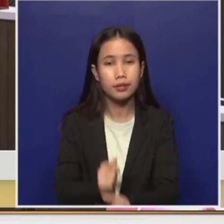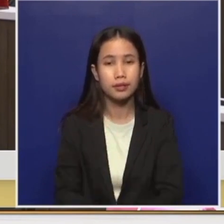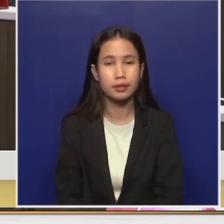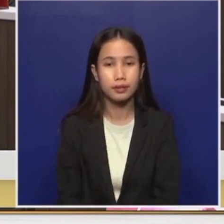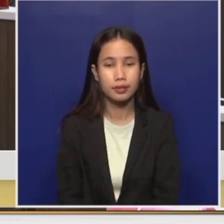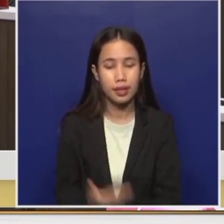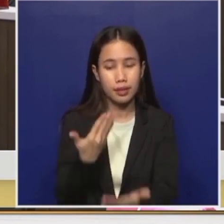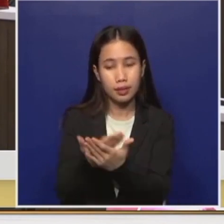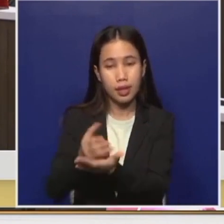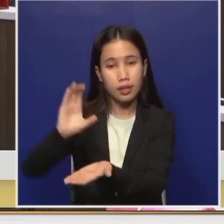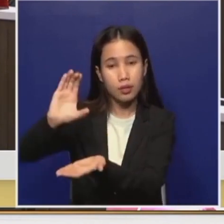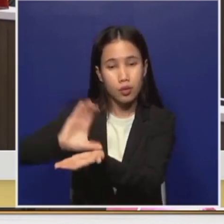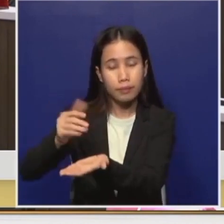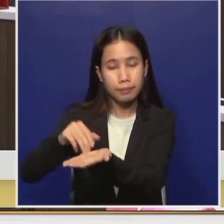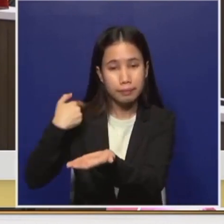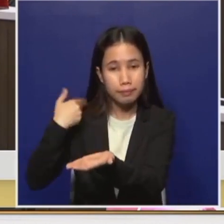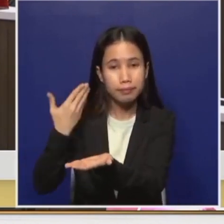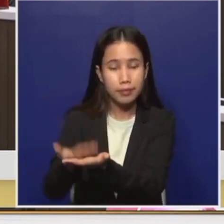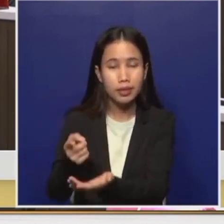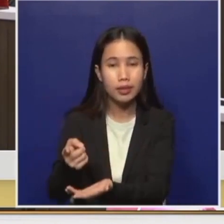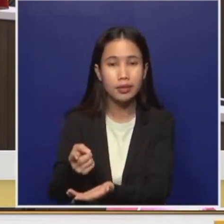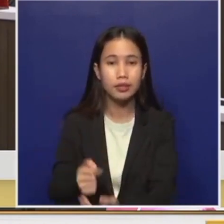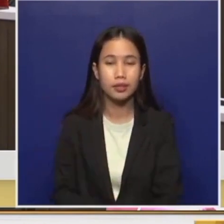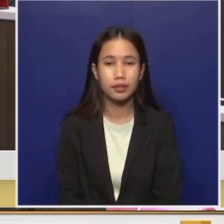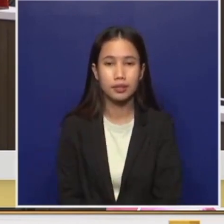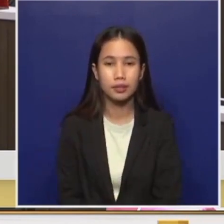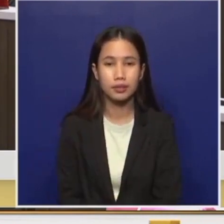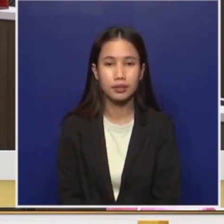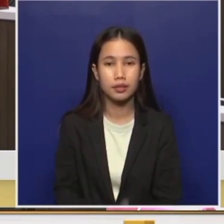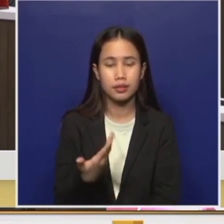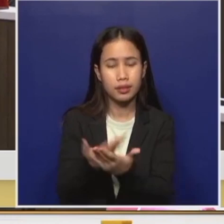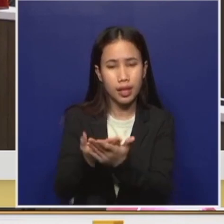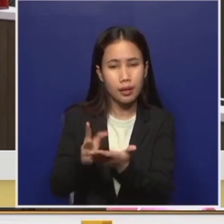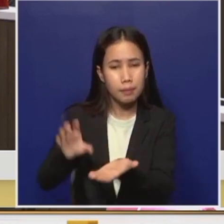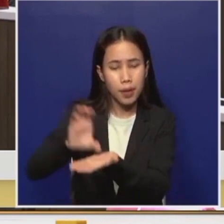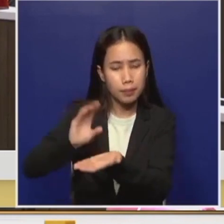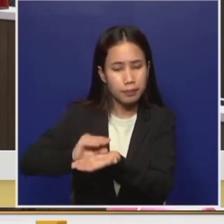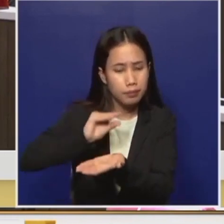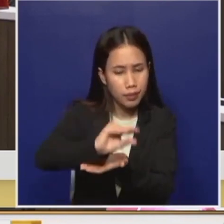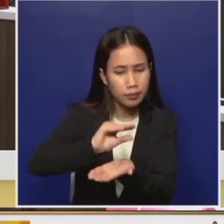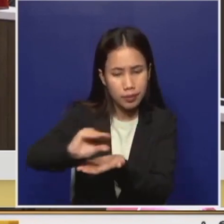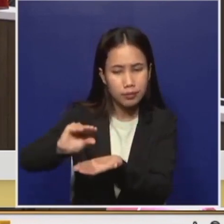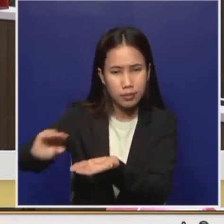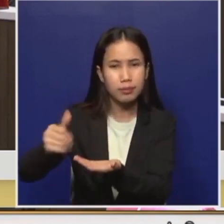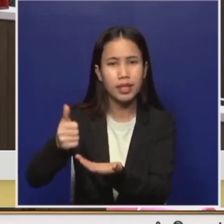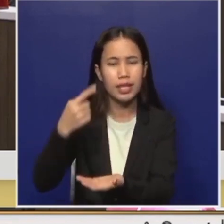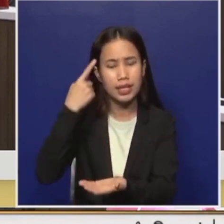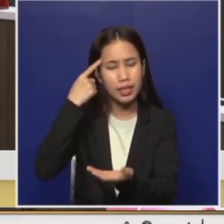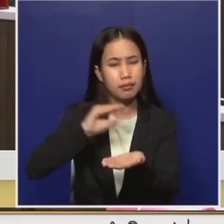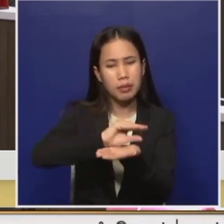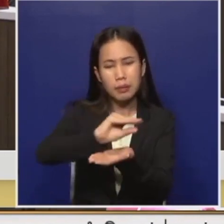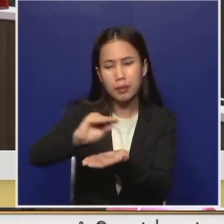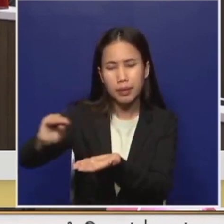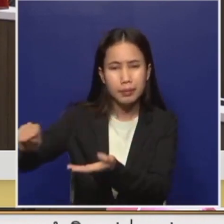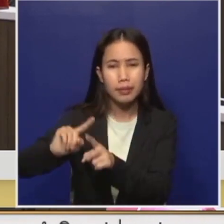เม็ดเงินที่ม งวามามานที่มีันจะเป็นต้องตัดมาใส่นี้ก็ใส่ใหไปเต็ที่ครัไม่ต้ไปเกลียร ๆ ไป